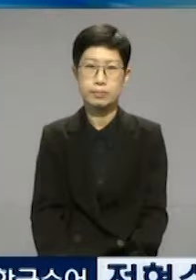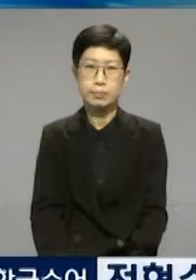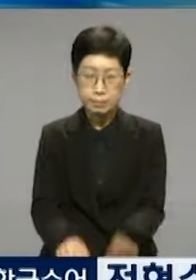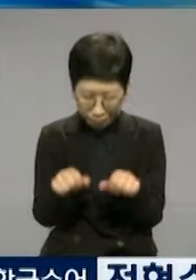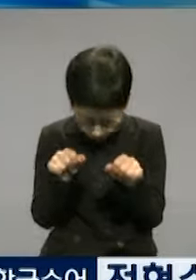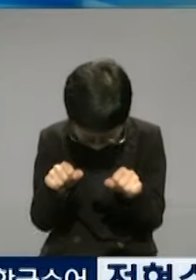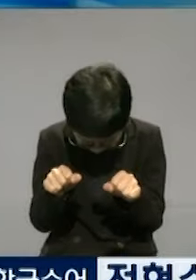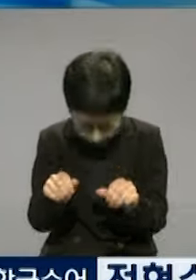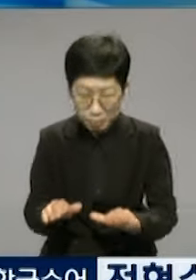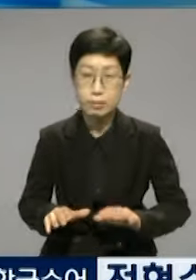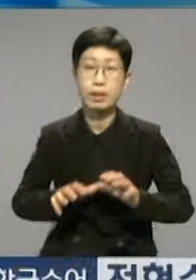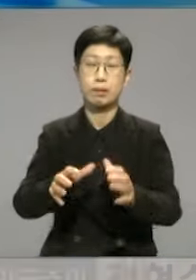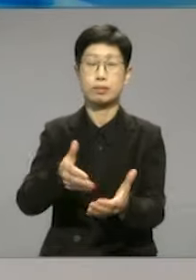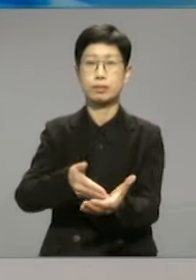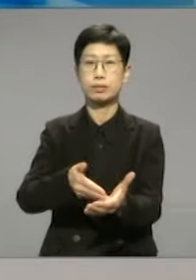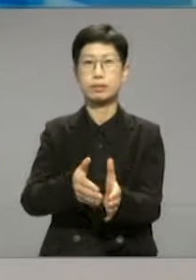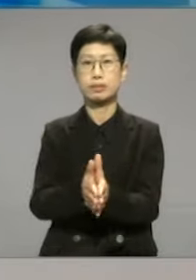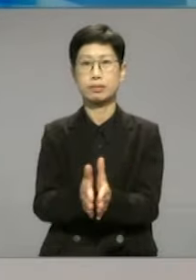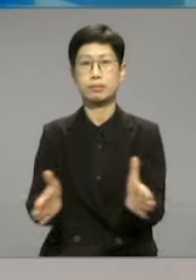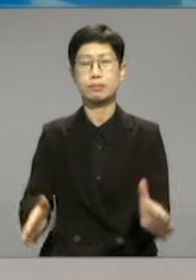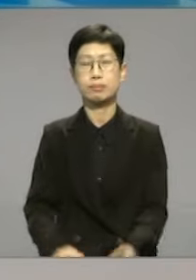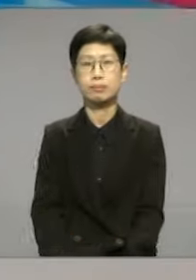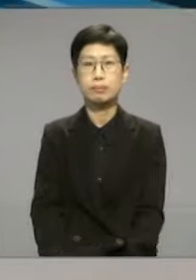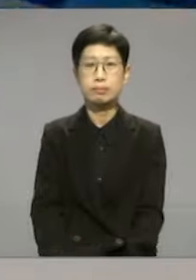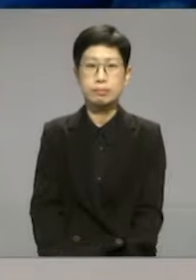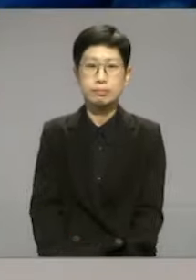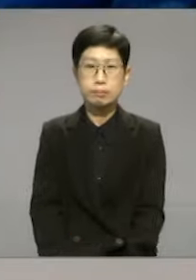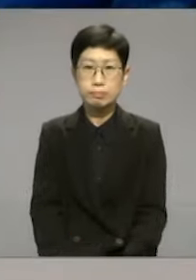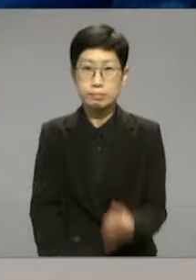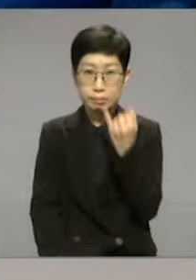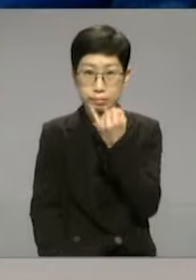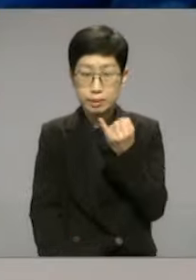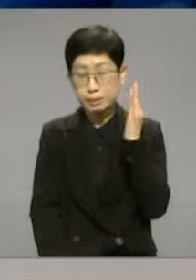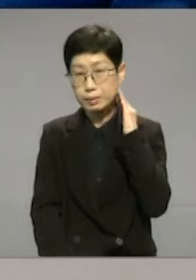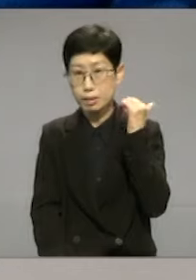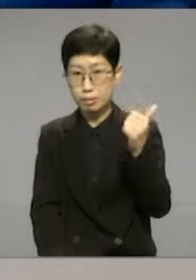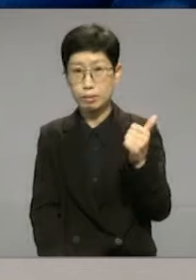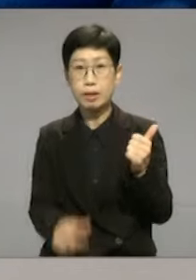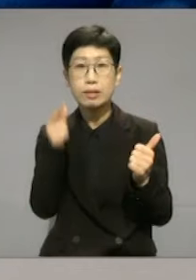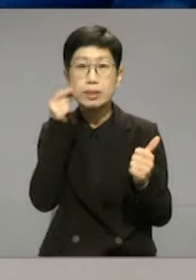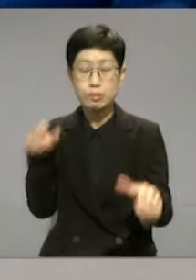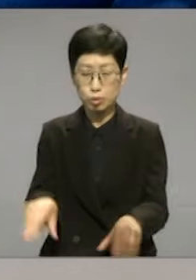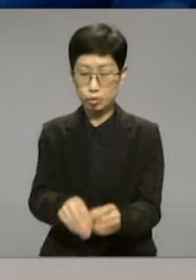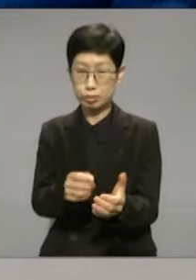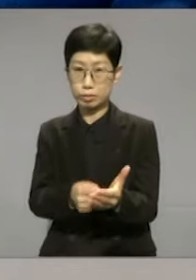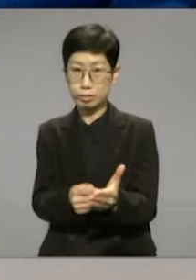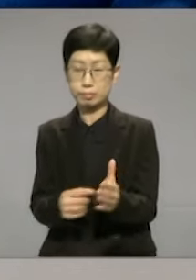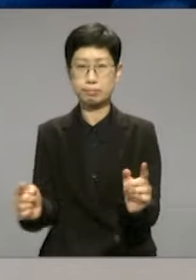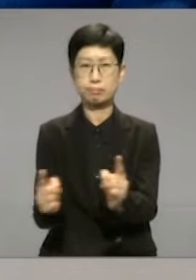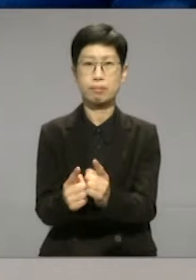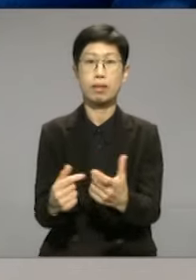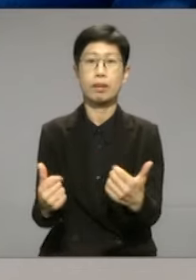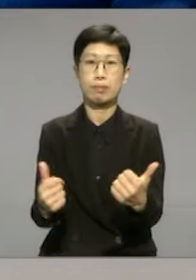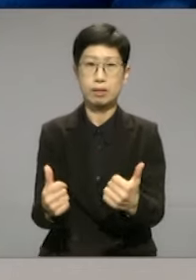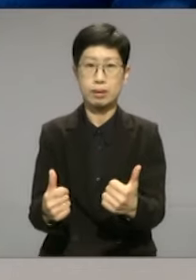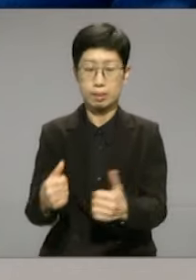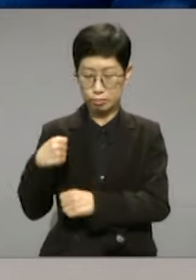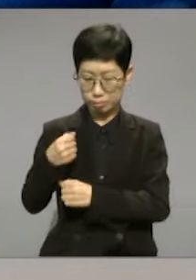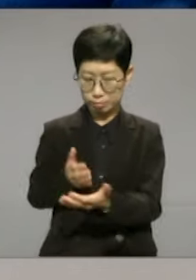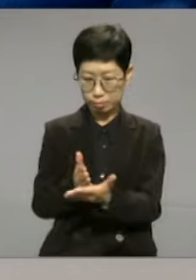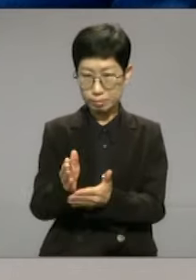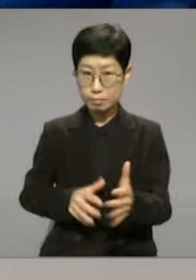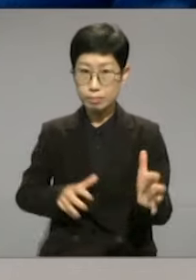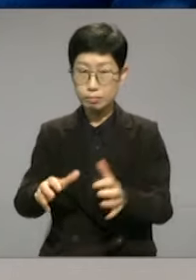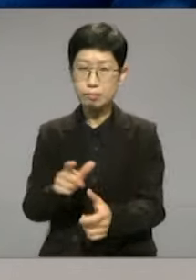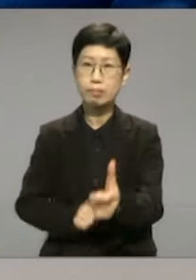네 안녕하십니까 오늘의 월드 뉴스 시작합니다 바이든 미국 대통령과 기시다 일본 총리가 정상 회담을 갖고 국방분야